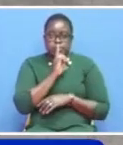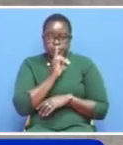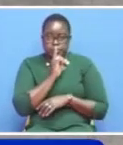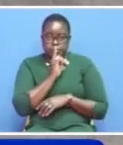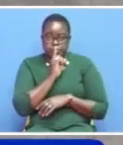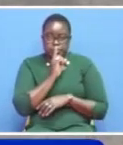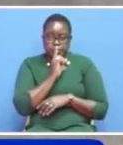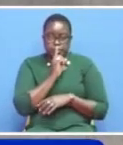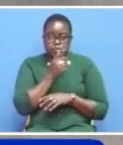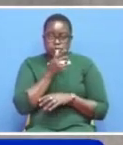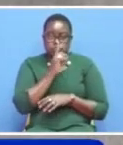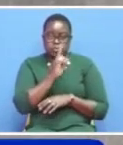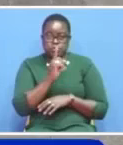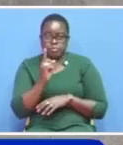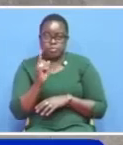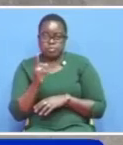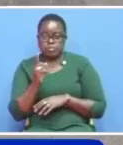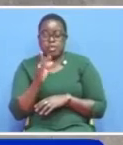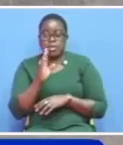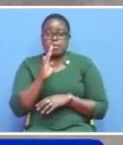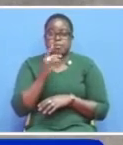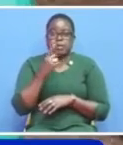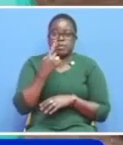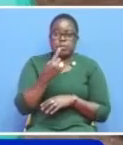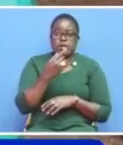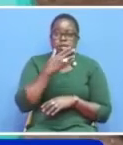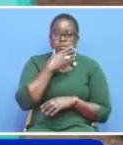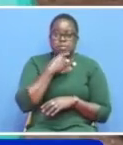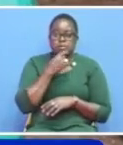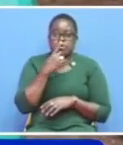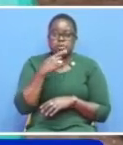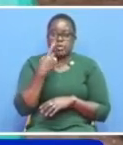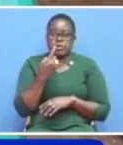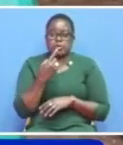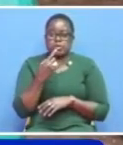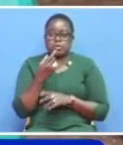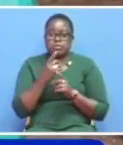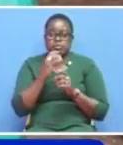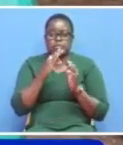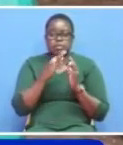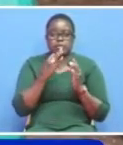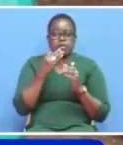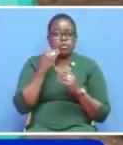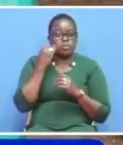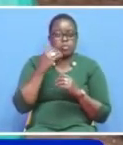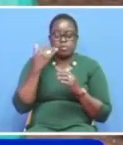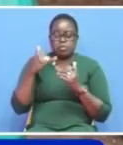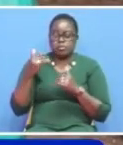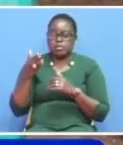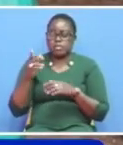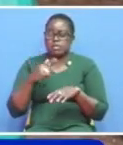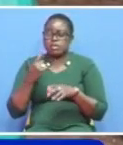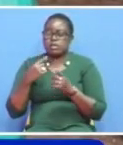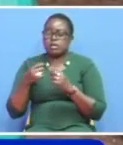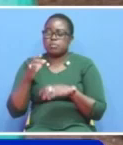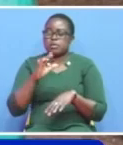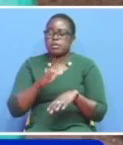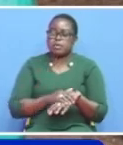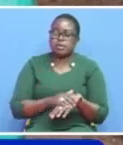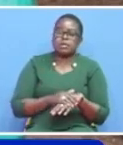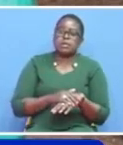kwa kutiswe ni mwana keomolo kuweto tawamusi. Nilikuwa nacheza hapo kakuja wakaniita